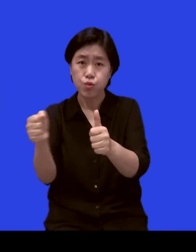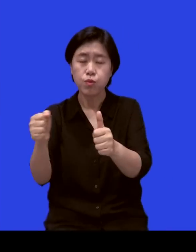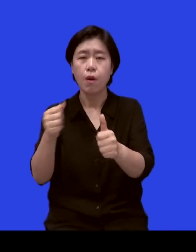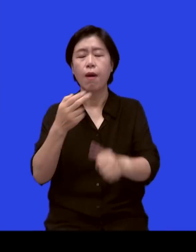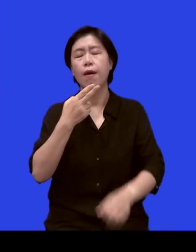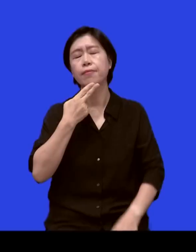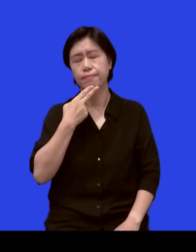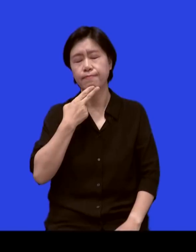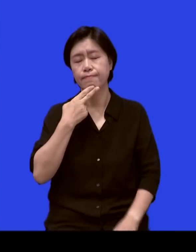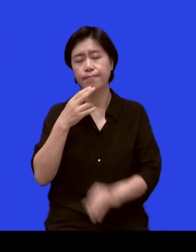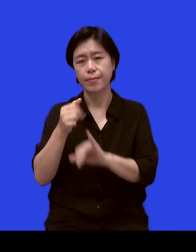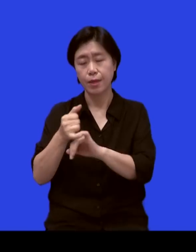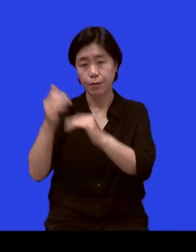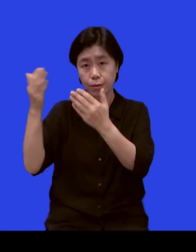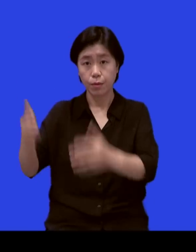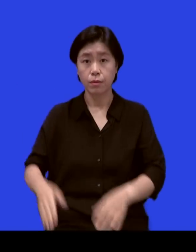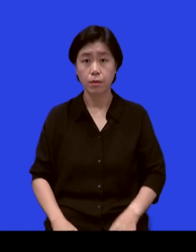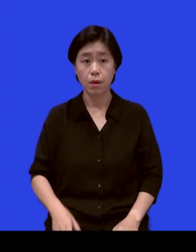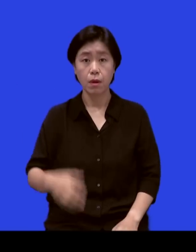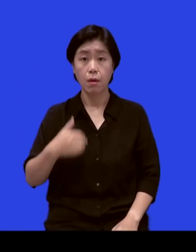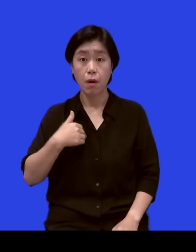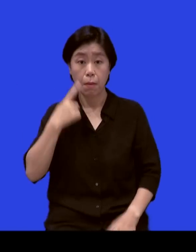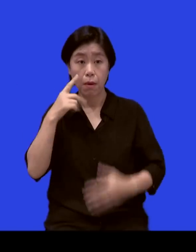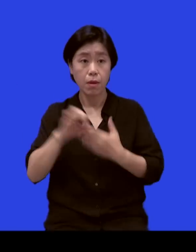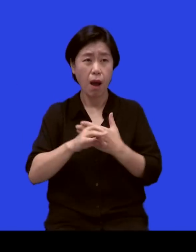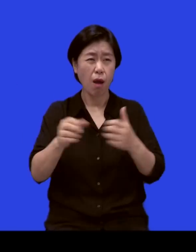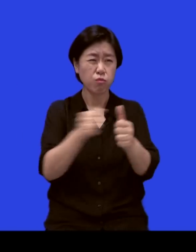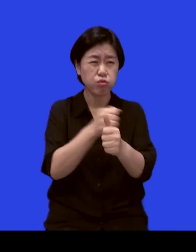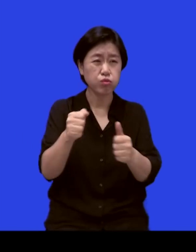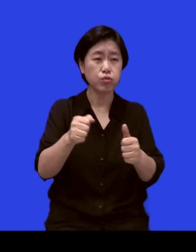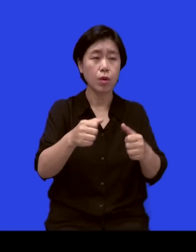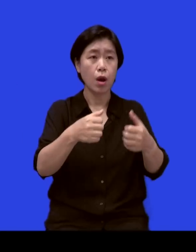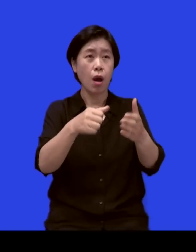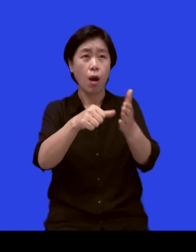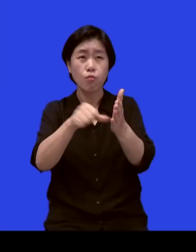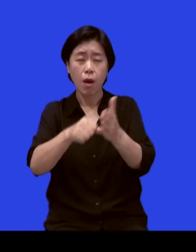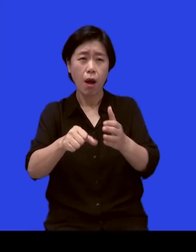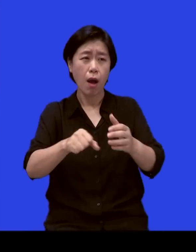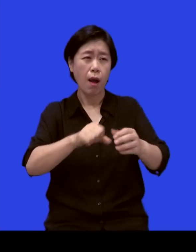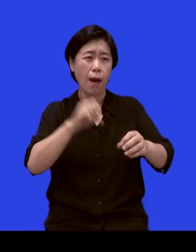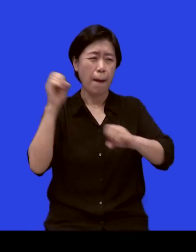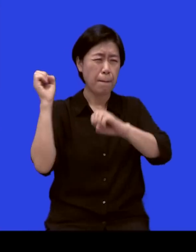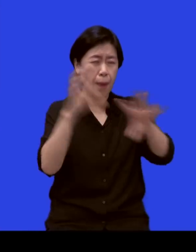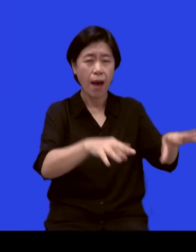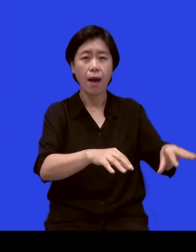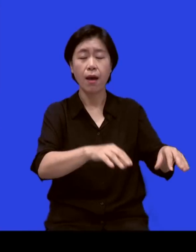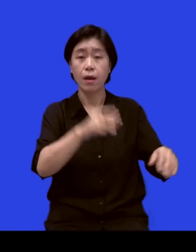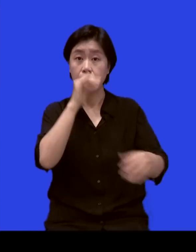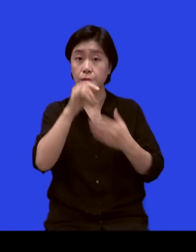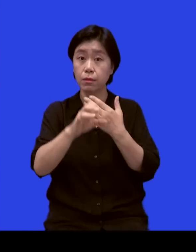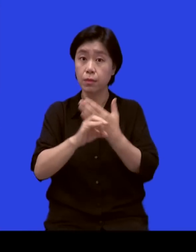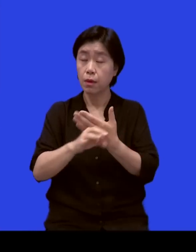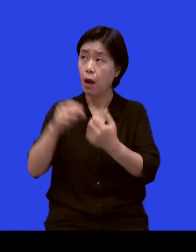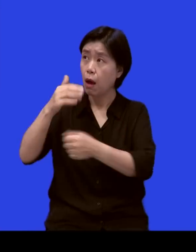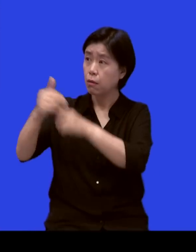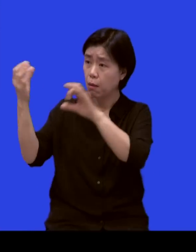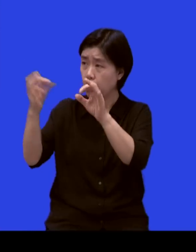제가 크리스찬으로서 행패 부리면 하나님이 부끄러운 거 아니냐고. 네. 내가 그러고 기도하고 손 꼭 잡고.